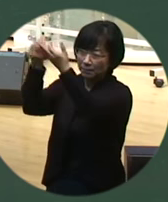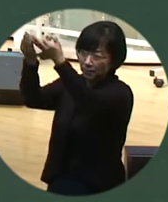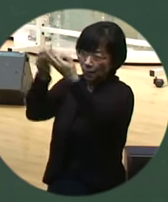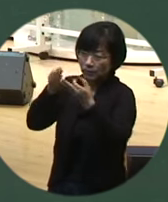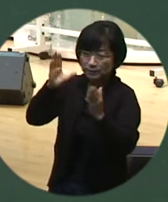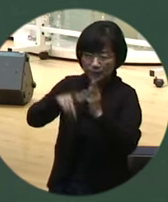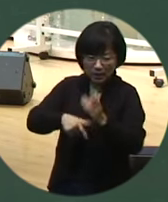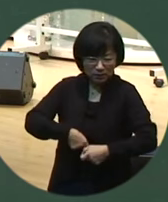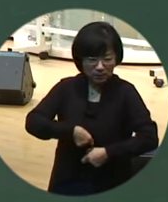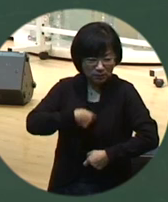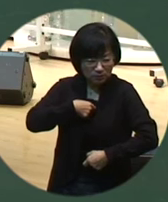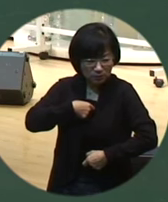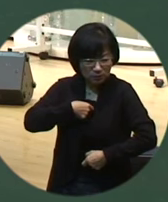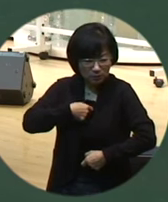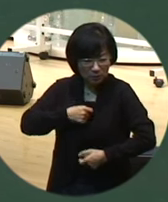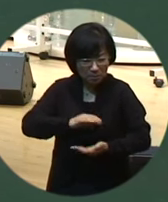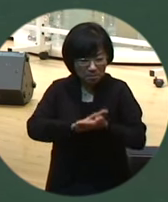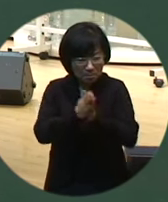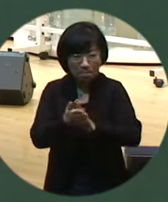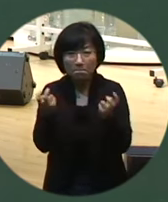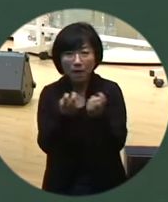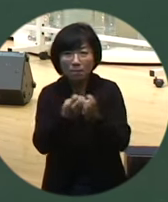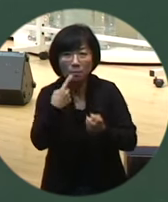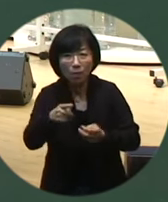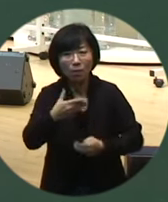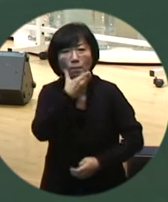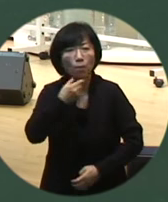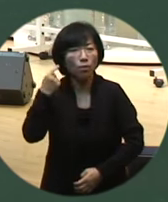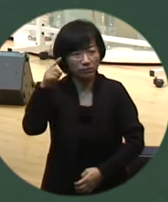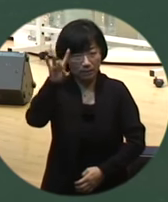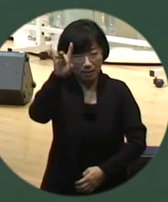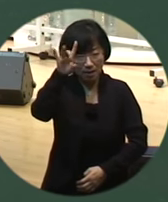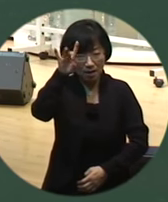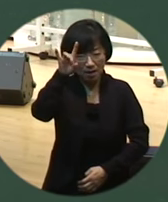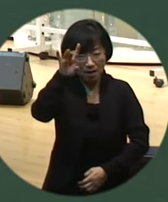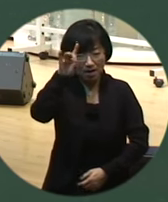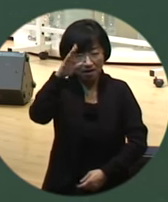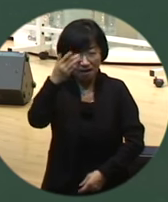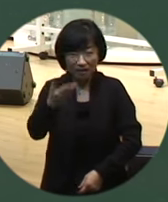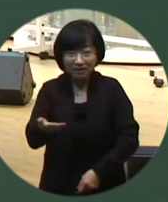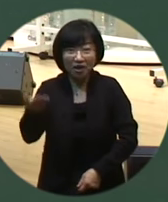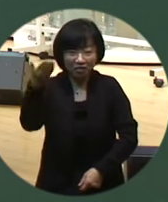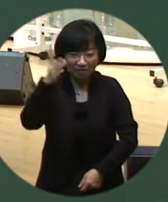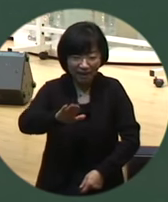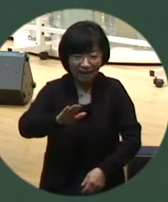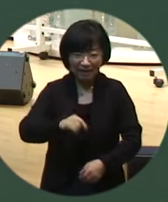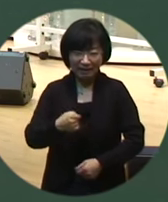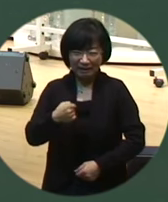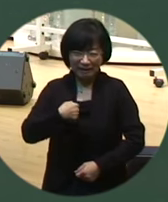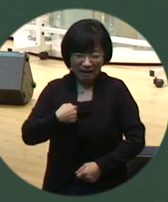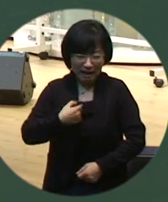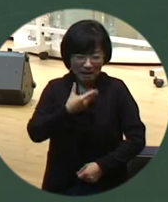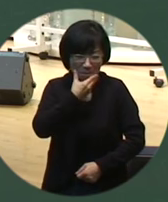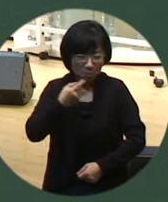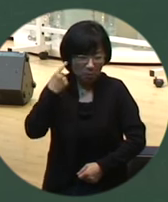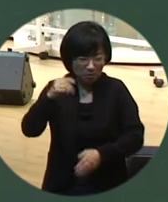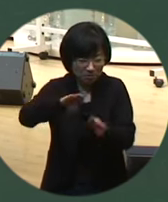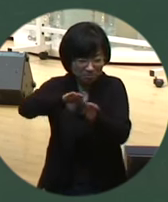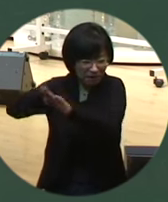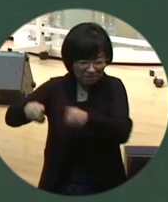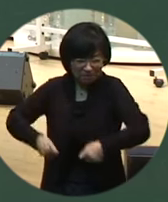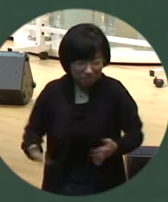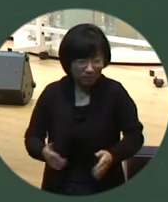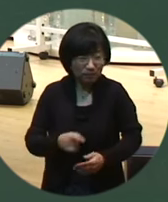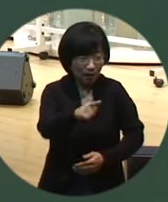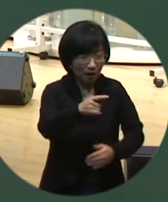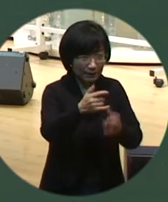one way to be deemed righteous before God, and that's the gospel. 그런데 감히 내가 내 바른 생활을 가지고 하나님 앞에 살라고 그랬다. But